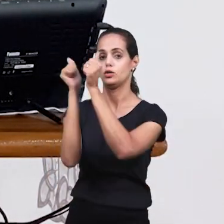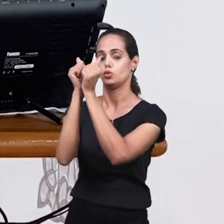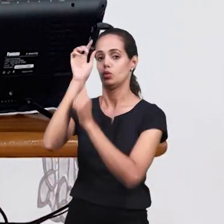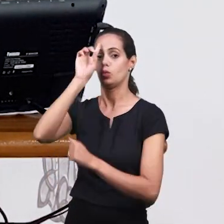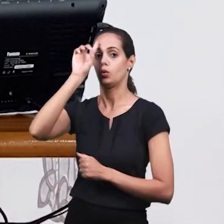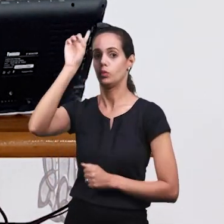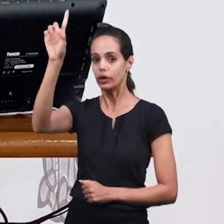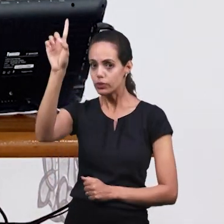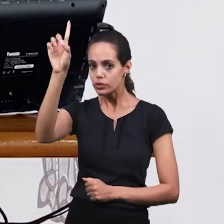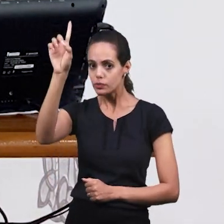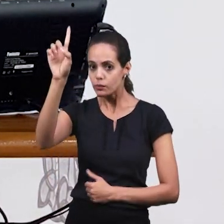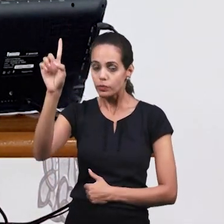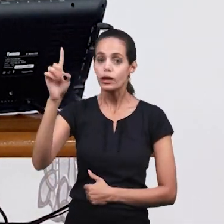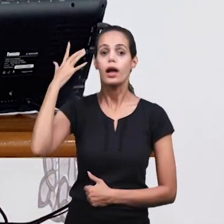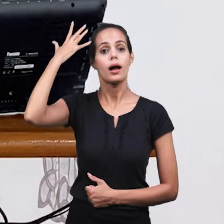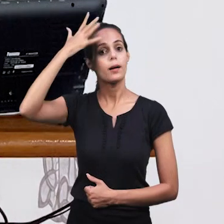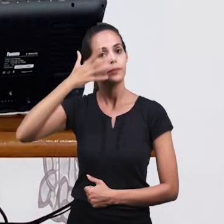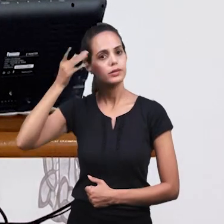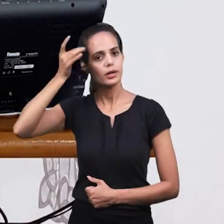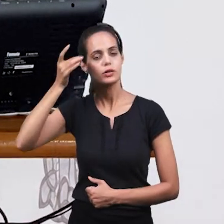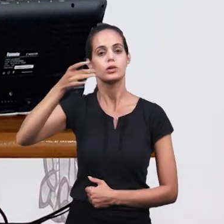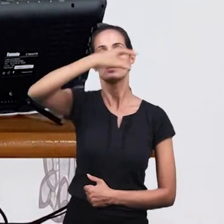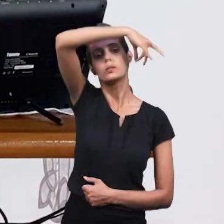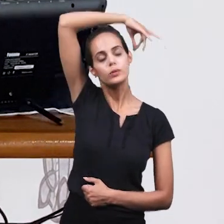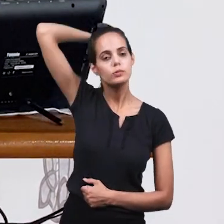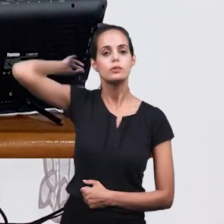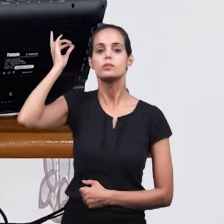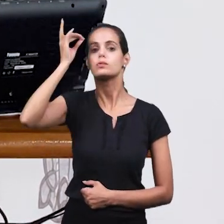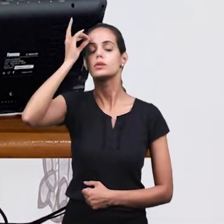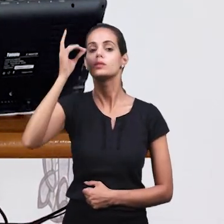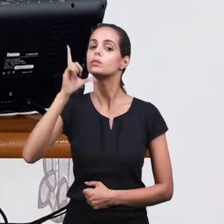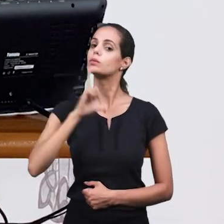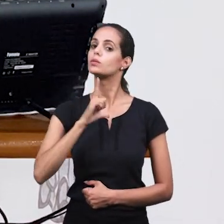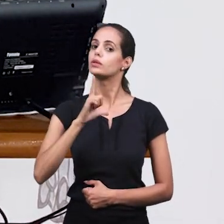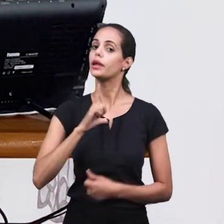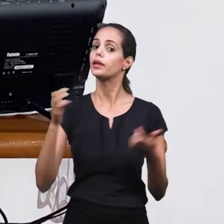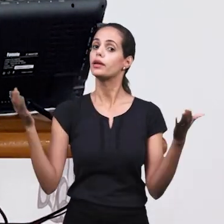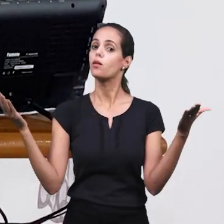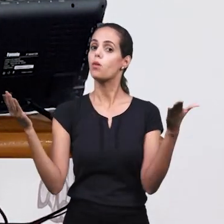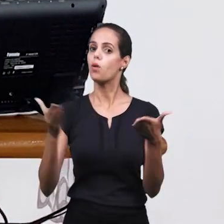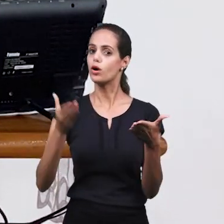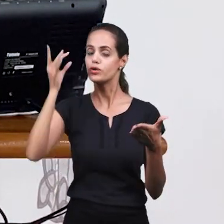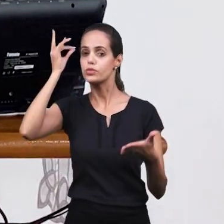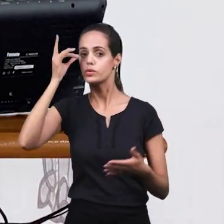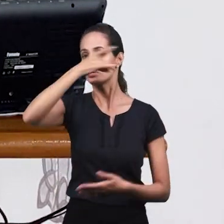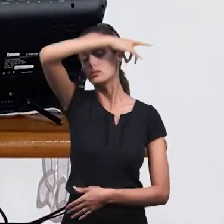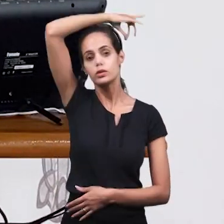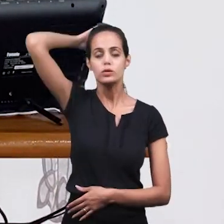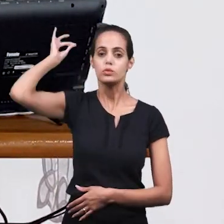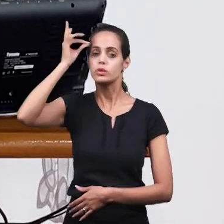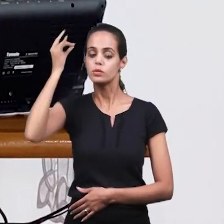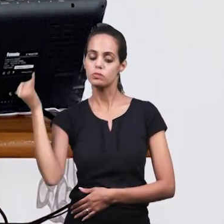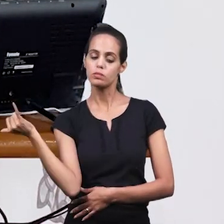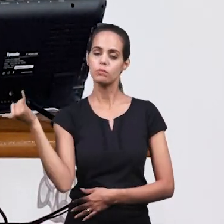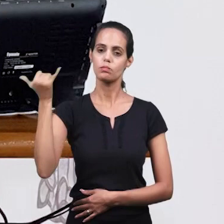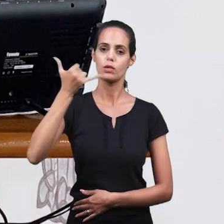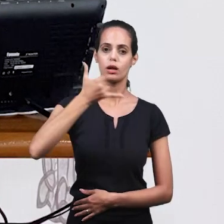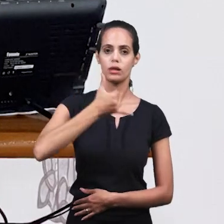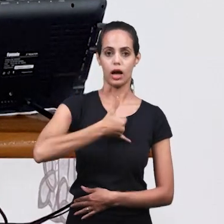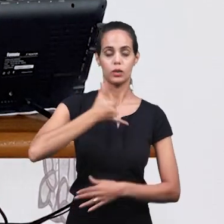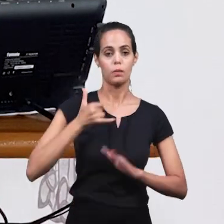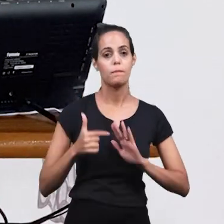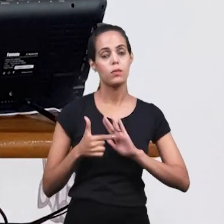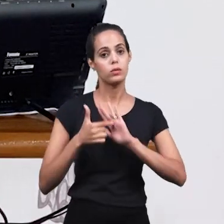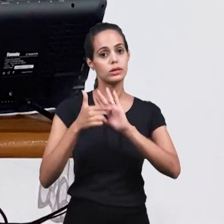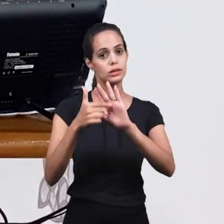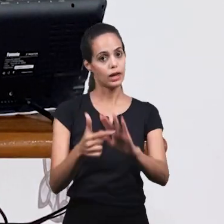met en évidence dans nos cœurs, c'est que le moment, c'est de persévérer, c'est d'avancer